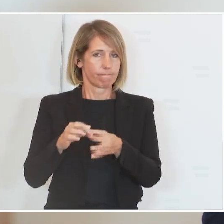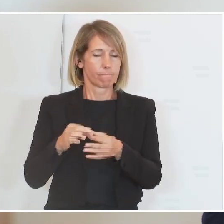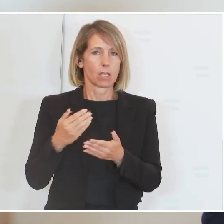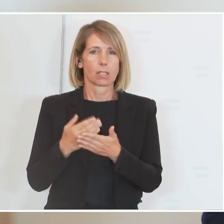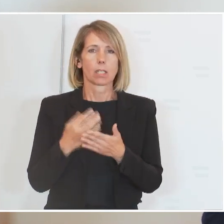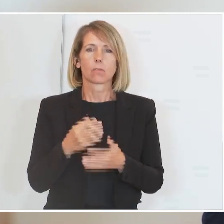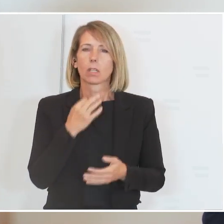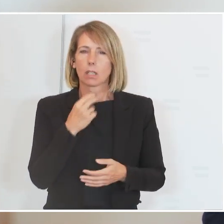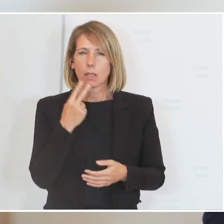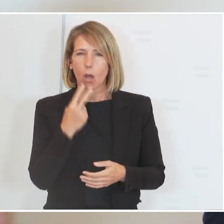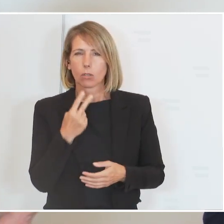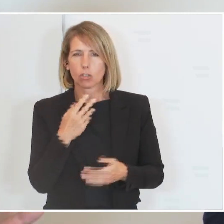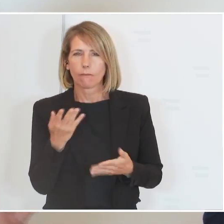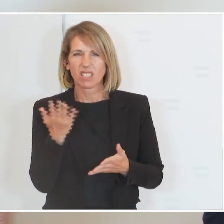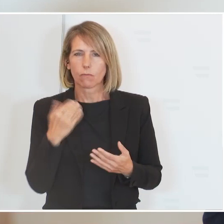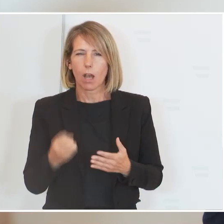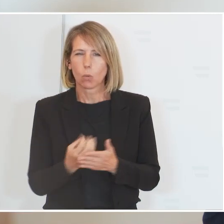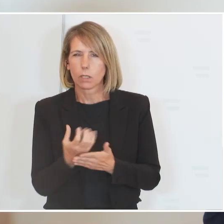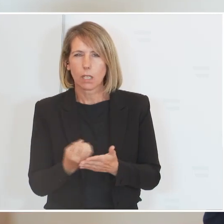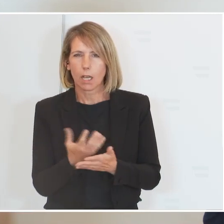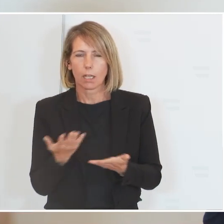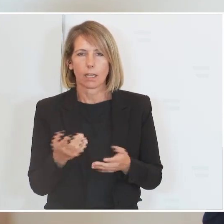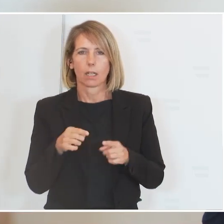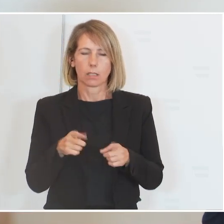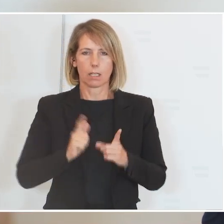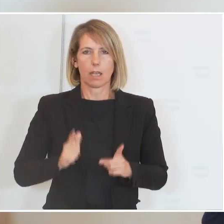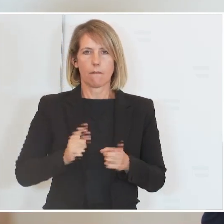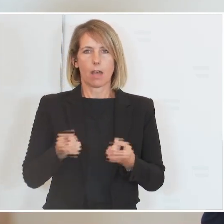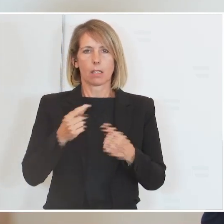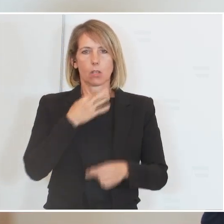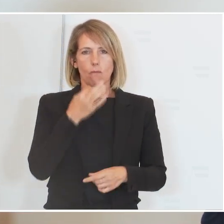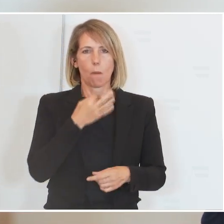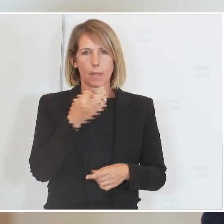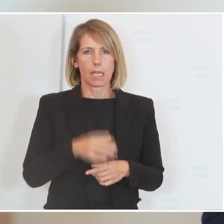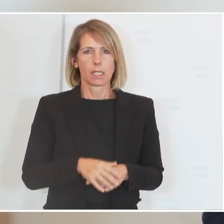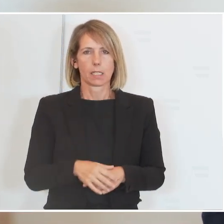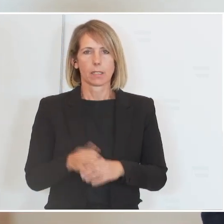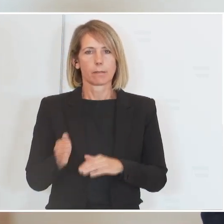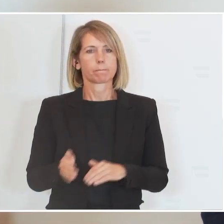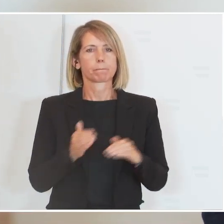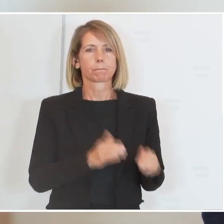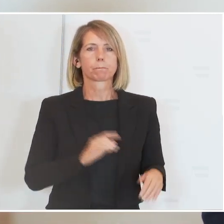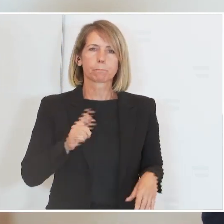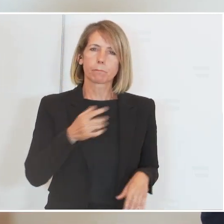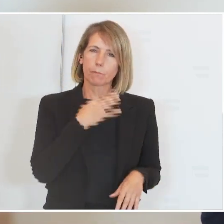hinschauen, was die Ursachen waren, und das ist das, was wir uns erwarten vom Bericht. Zur zweiten Frage,